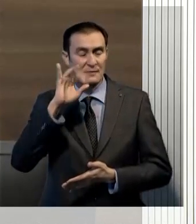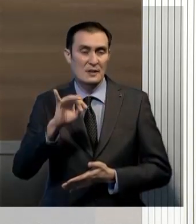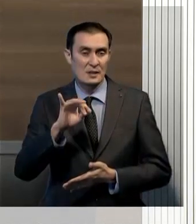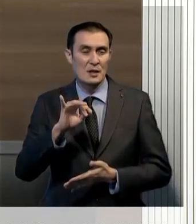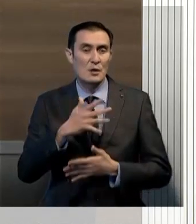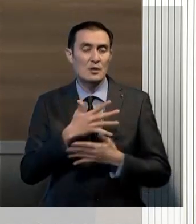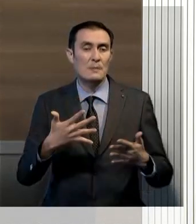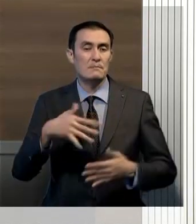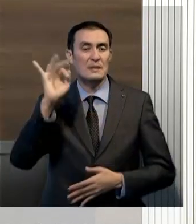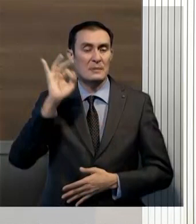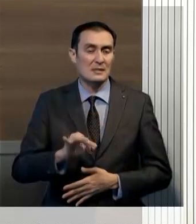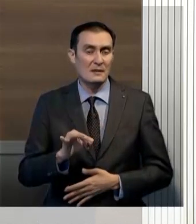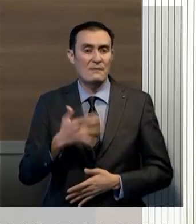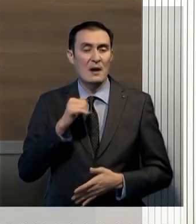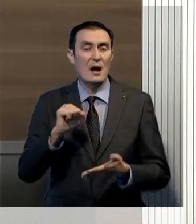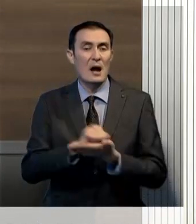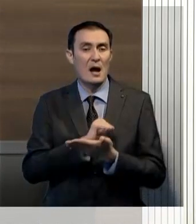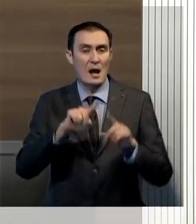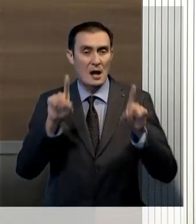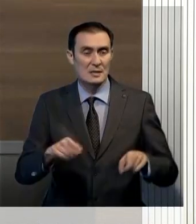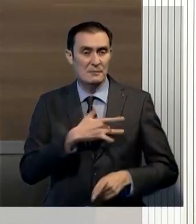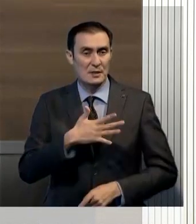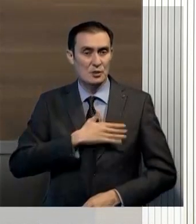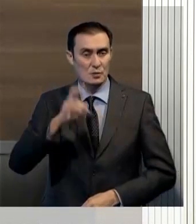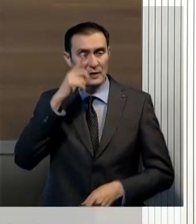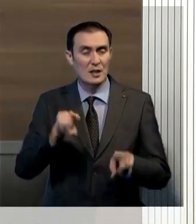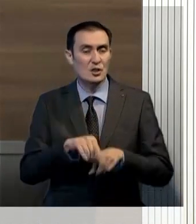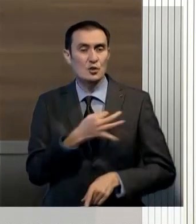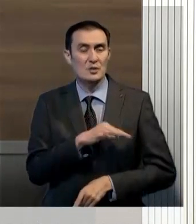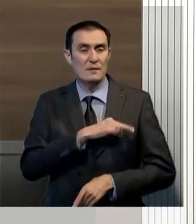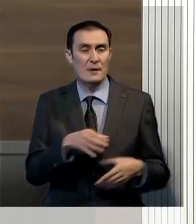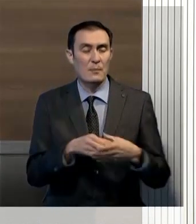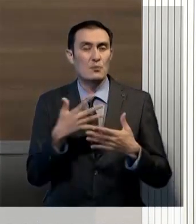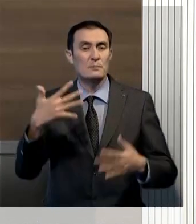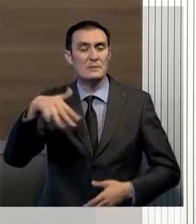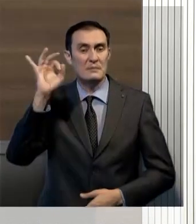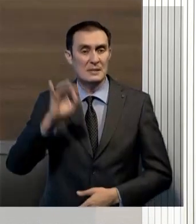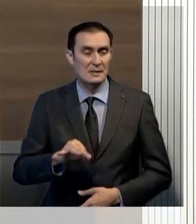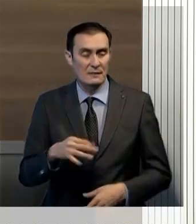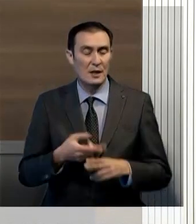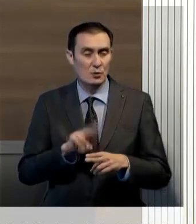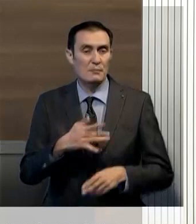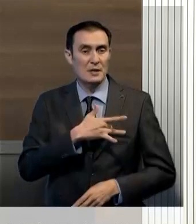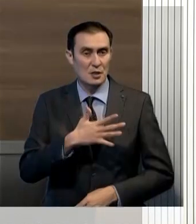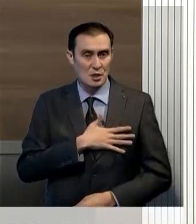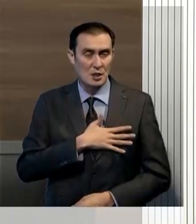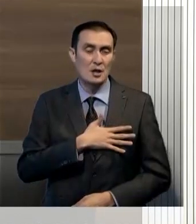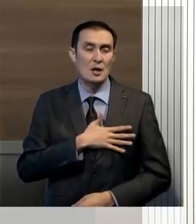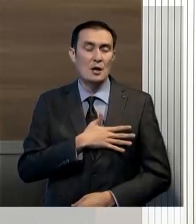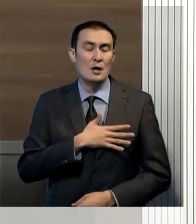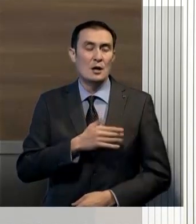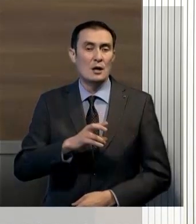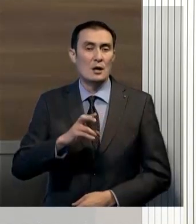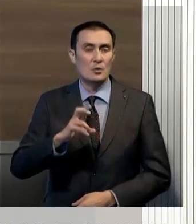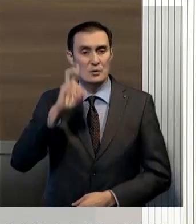более 50% голосующих акций, которые принадлежит им, а также в юридических лицах, более 50% голосующих акций, которых принадлежит указанным